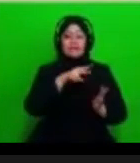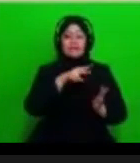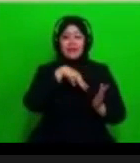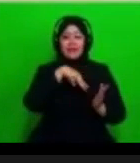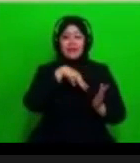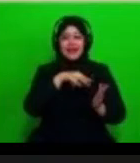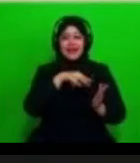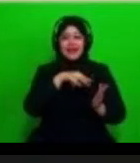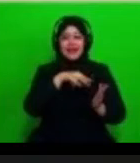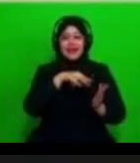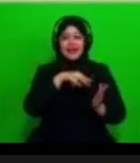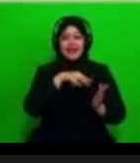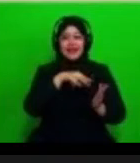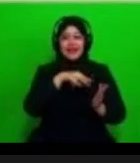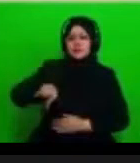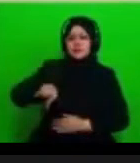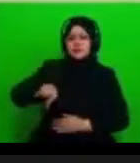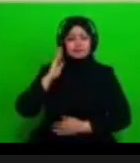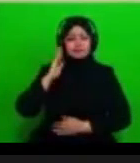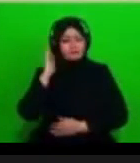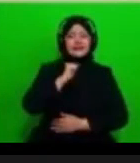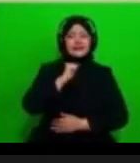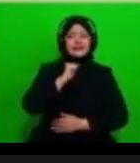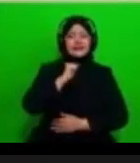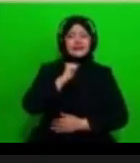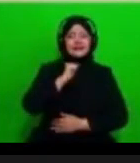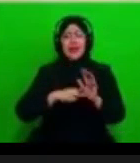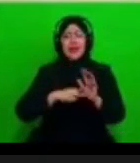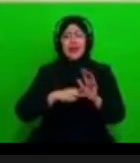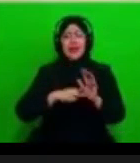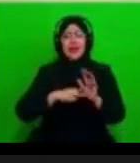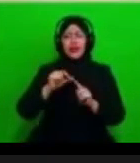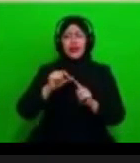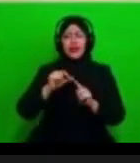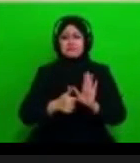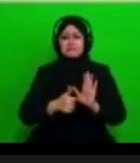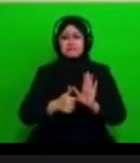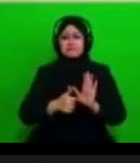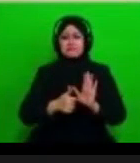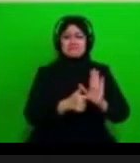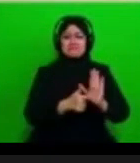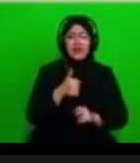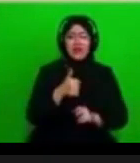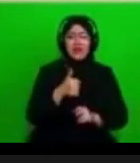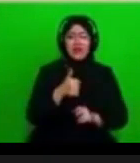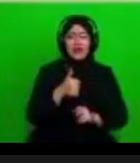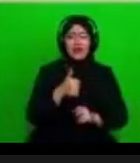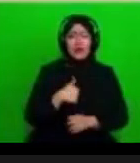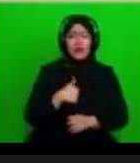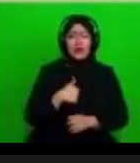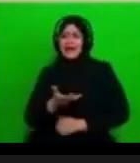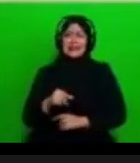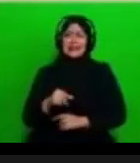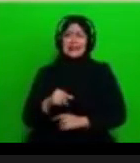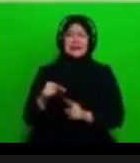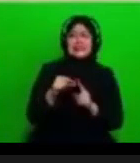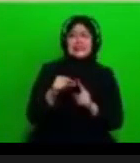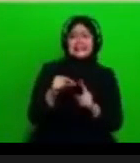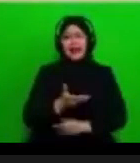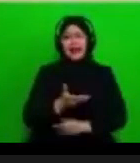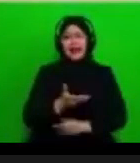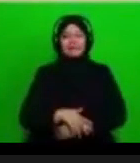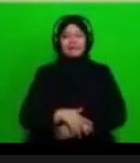Para peserta hebat. Oh baik, ya. Kalau itu semua informasi sudah kami berikan dan semoga makin tetap semangat dan juga termotivasi